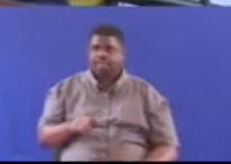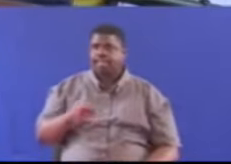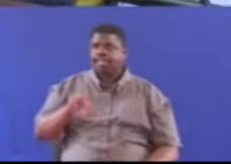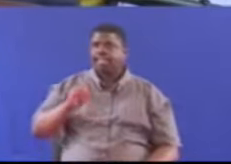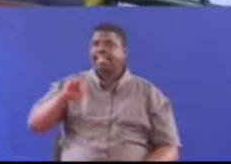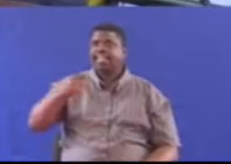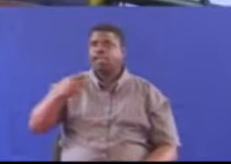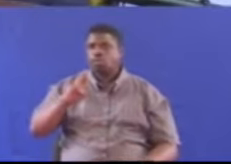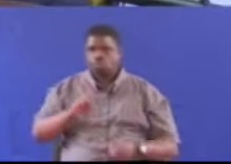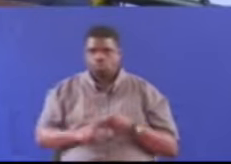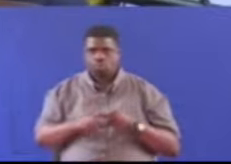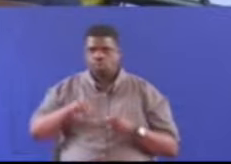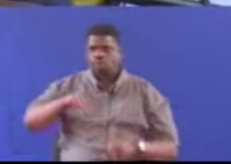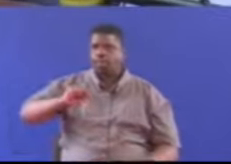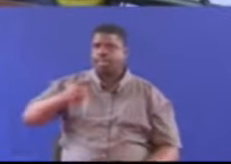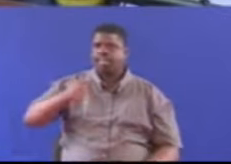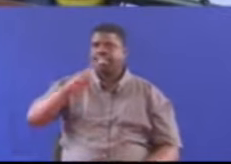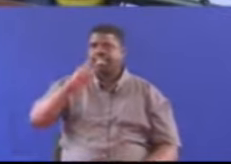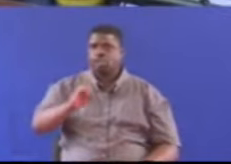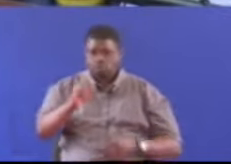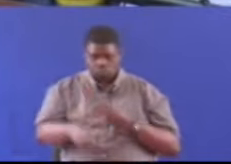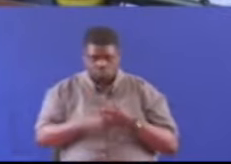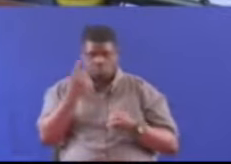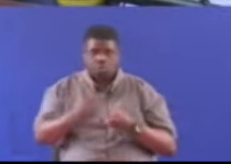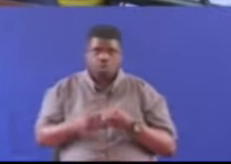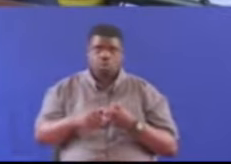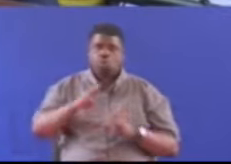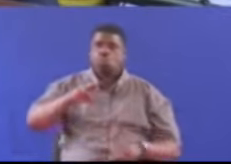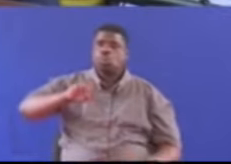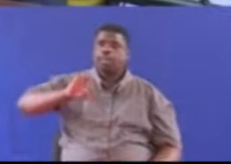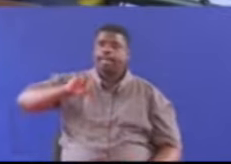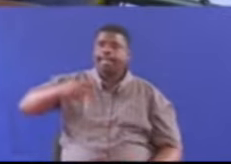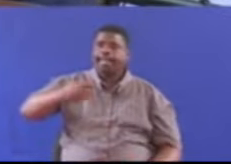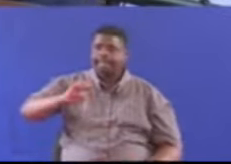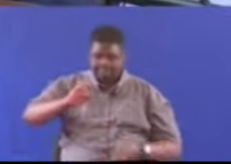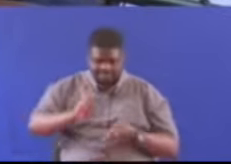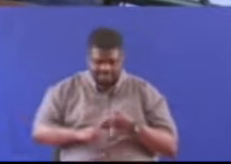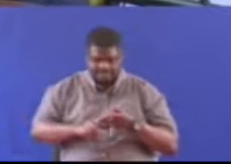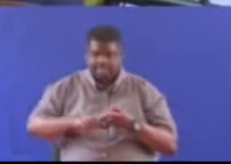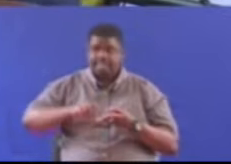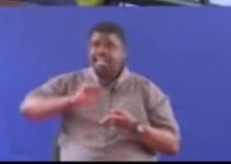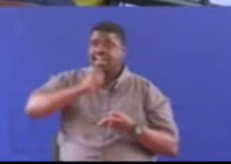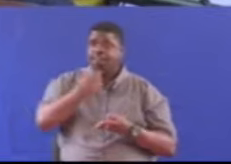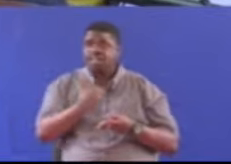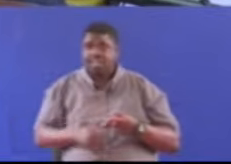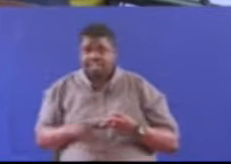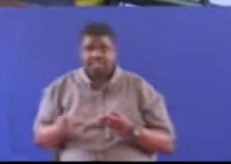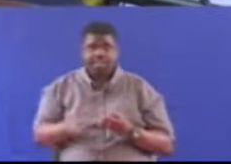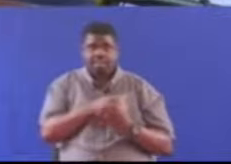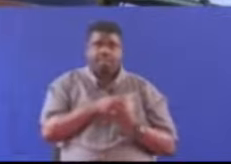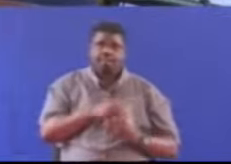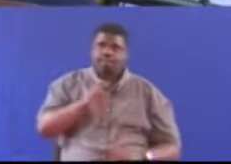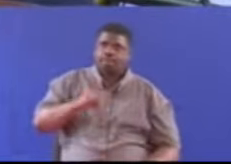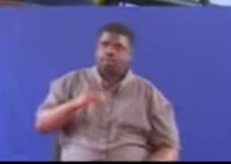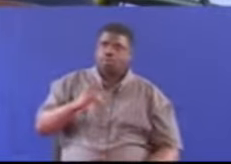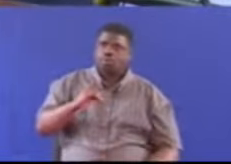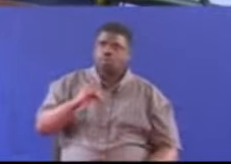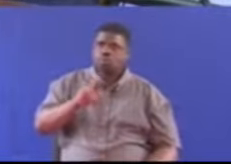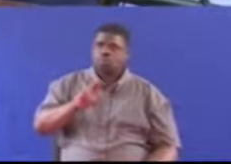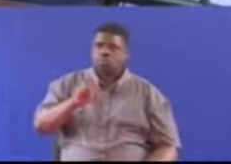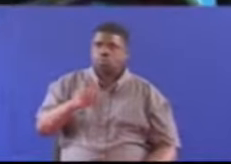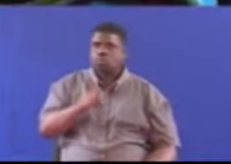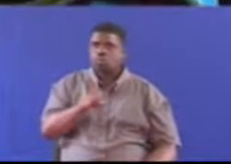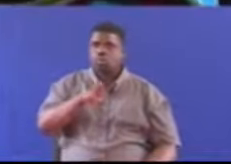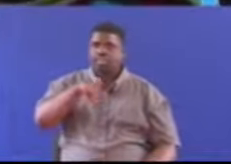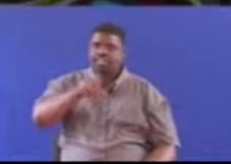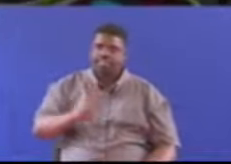Esther Matiko, Mheshimiwa Injinia Manaisha Olenge, Mheshimiwa Ramadhan Ramadhan na Mheshimiwa Dr. Faustin Mugulile.